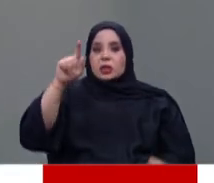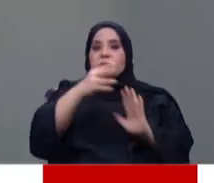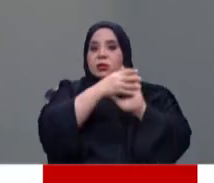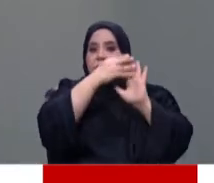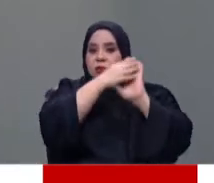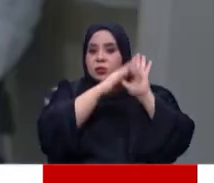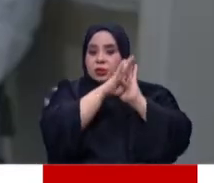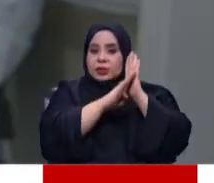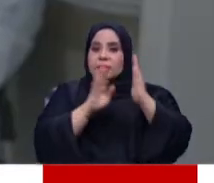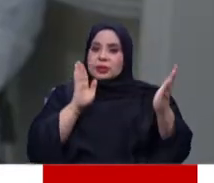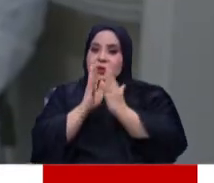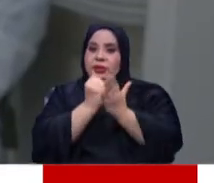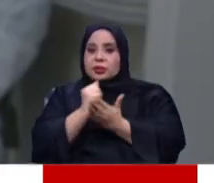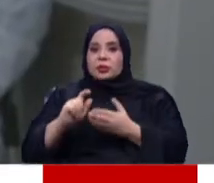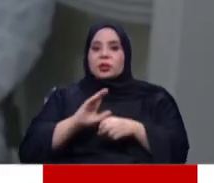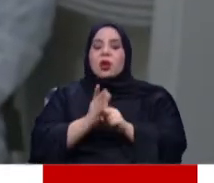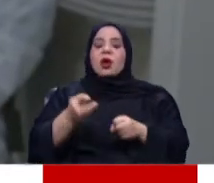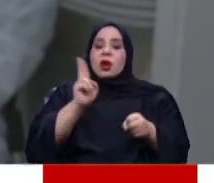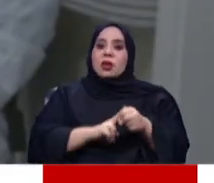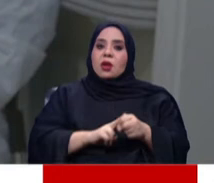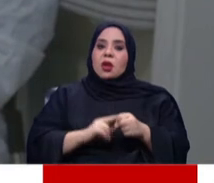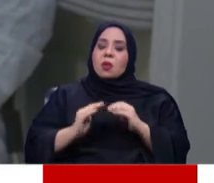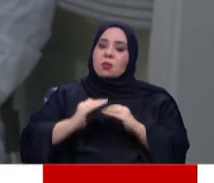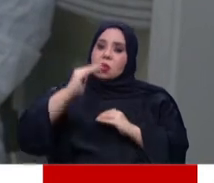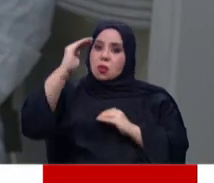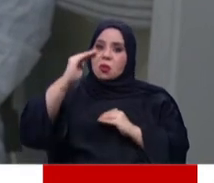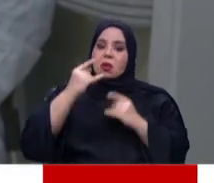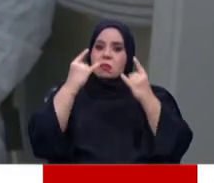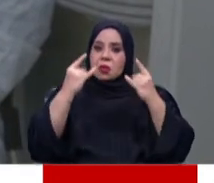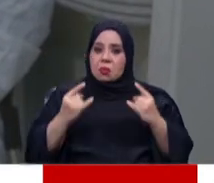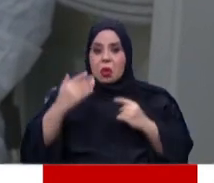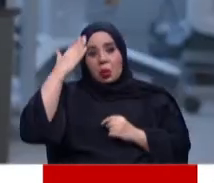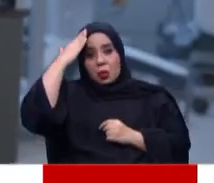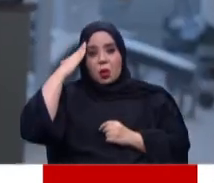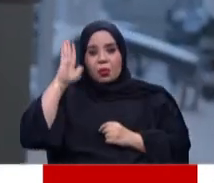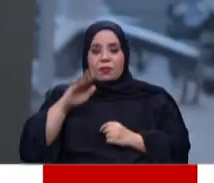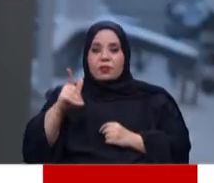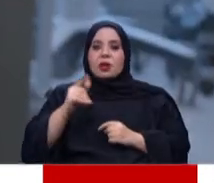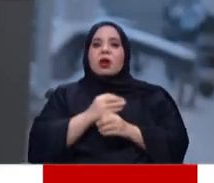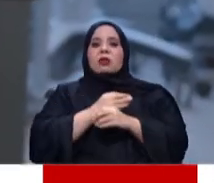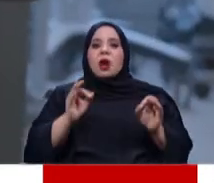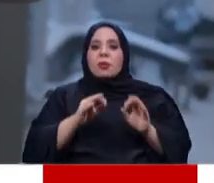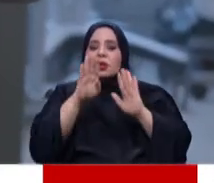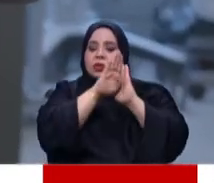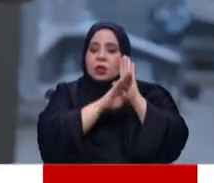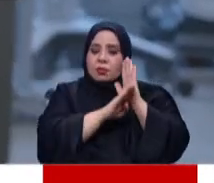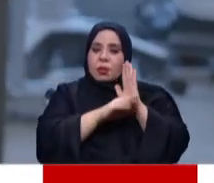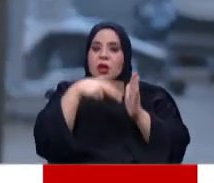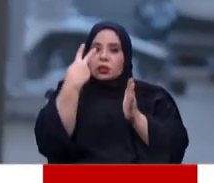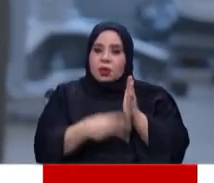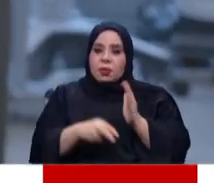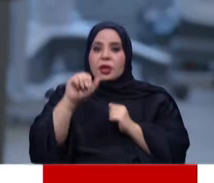مواجهة الجائحة من مستوى عال من الكفاءة والمهنية والفاعلية في تطبيق مختلف الإجراءات والقرارات